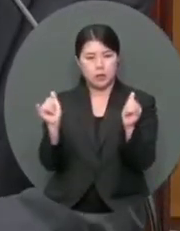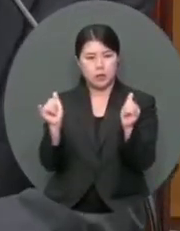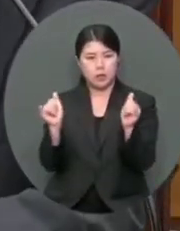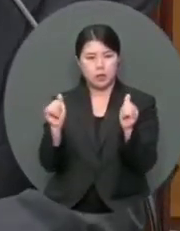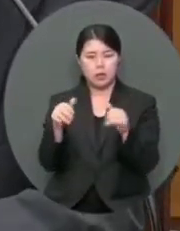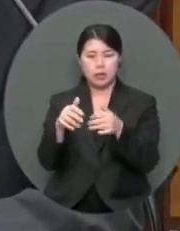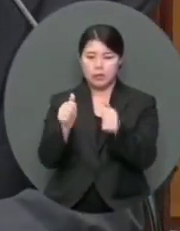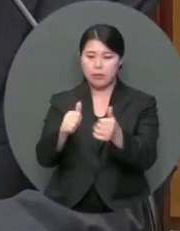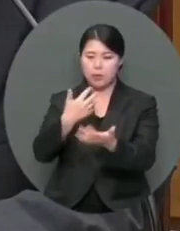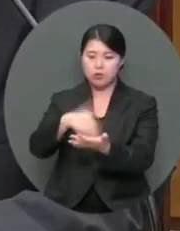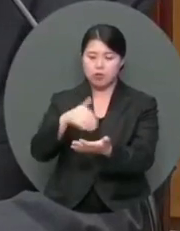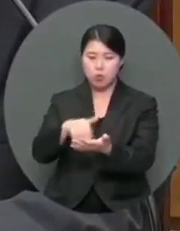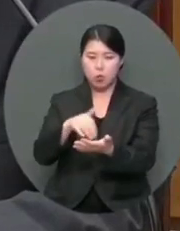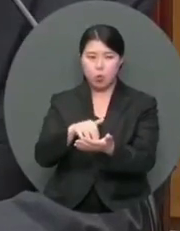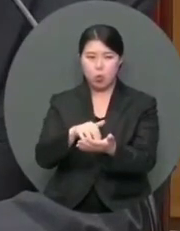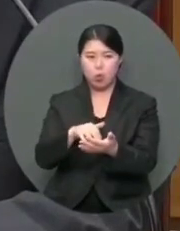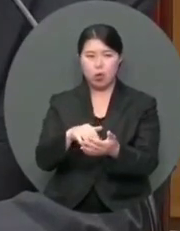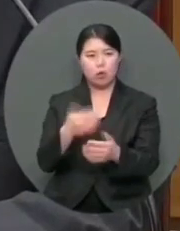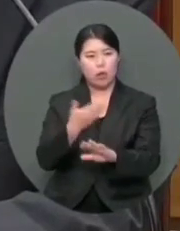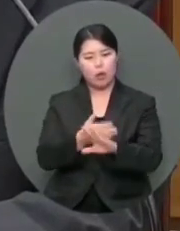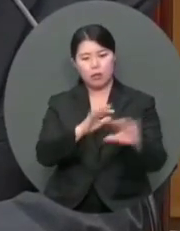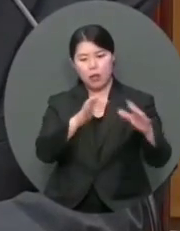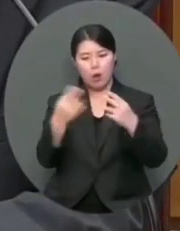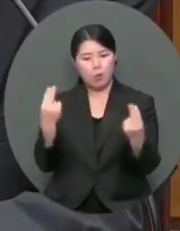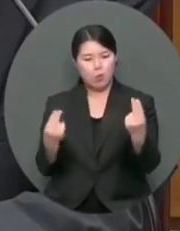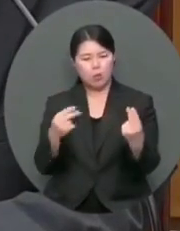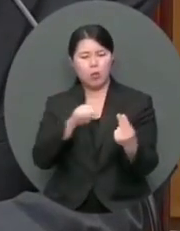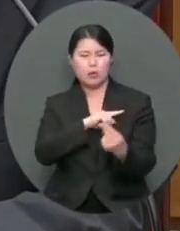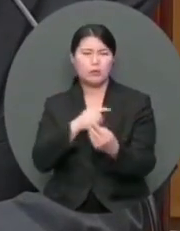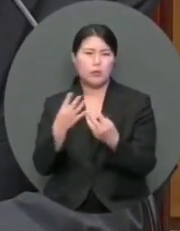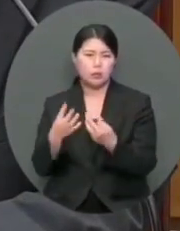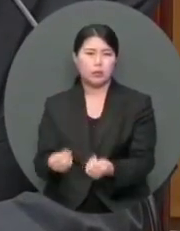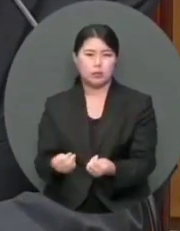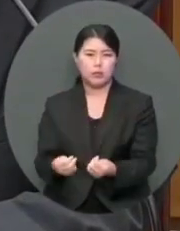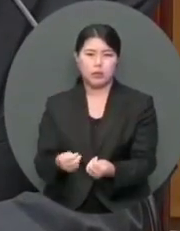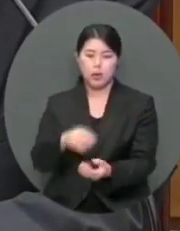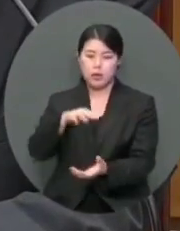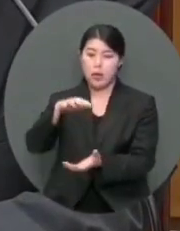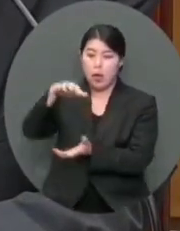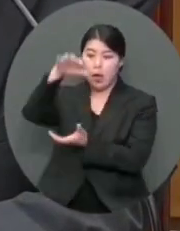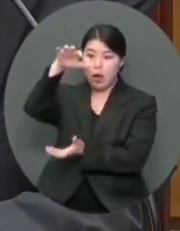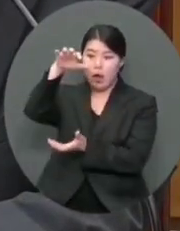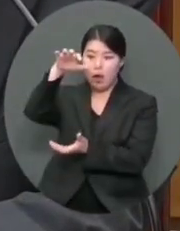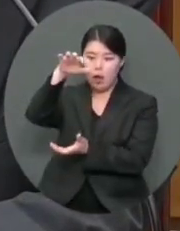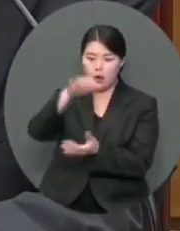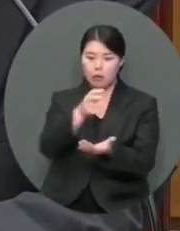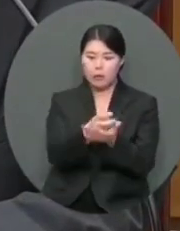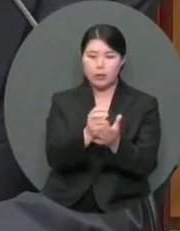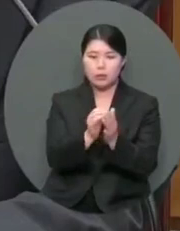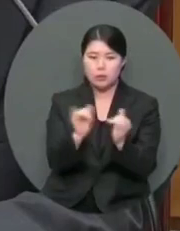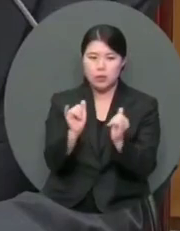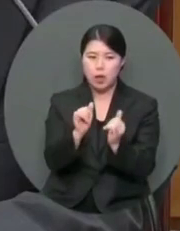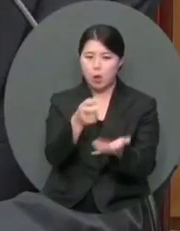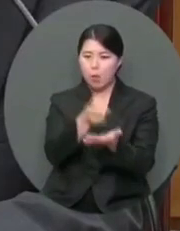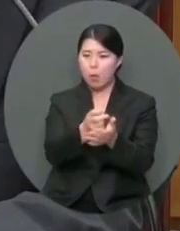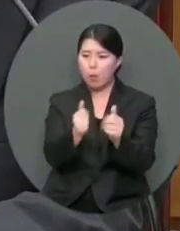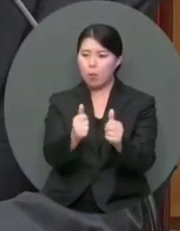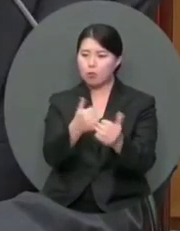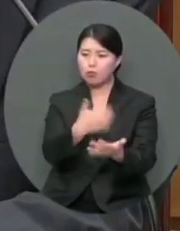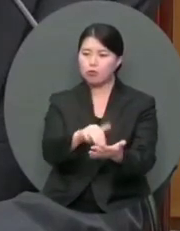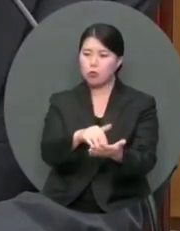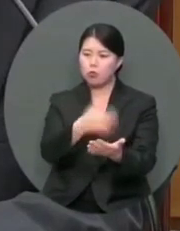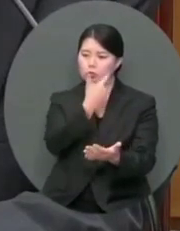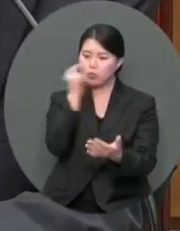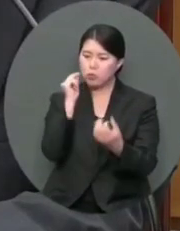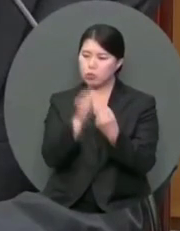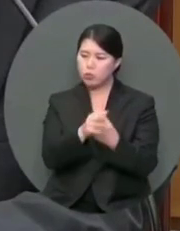프랑스의 2.36배, 일본의 3배 이렇게 많단 말이에요. 그러니까 재판의 양에 비해서 판사와 법원의 숫자가 모자라서 재판이